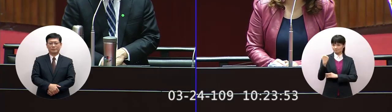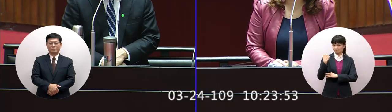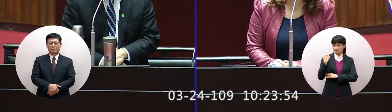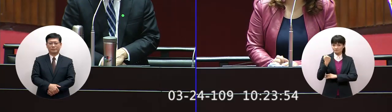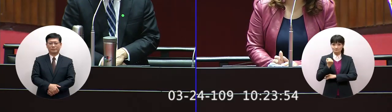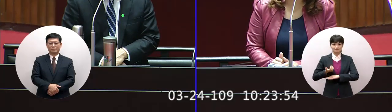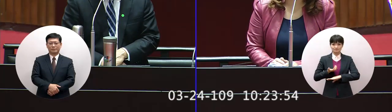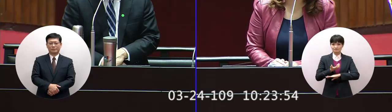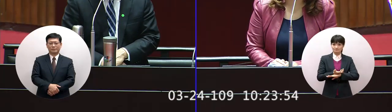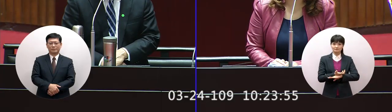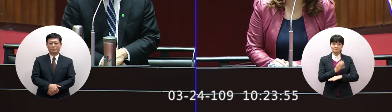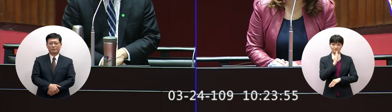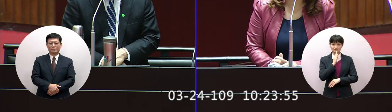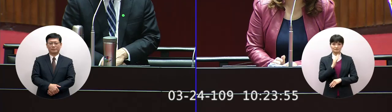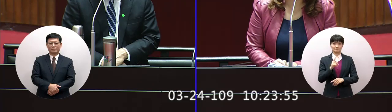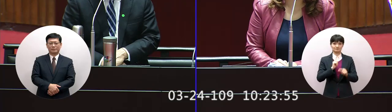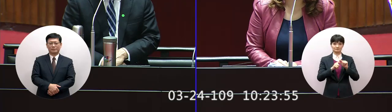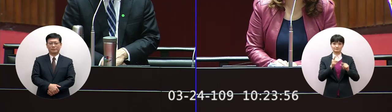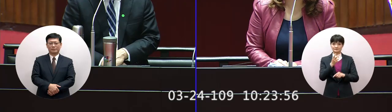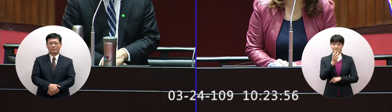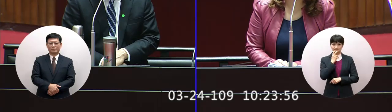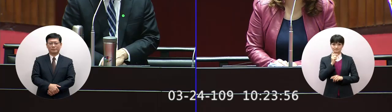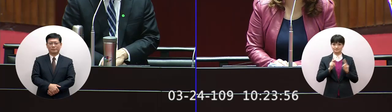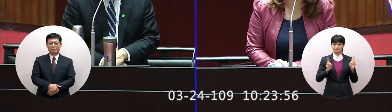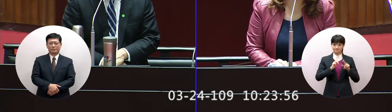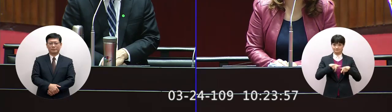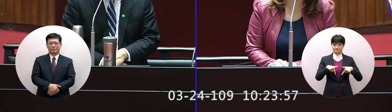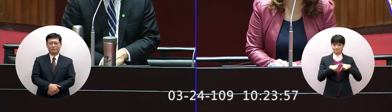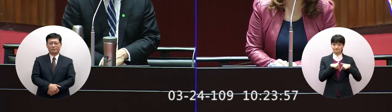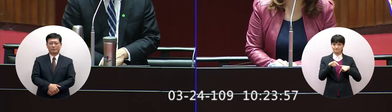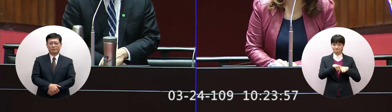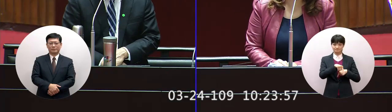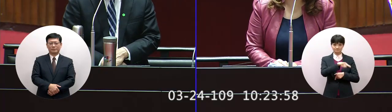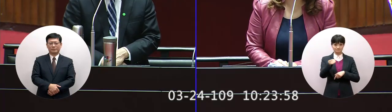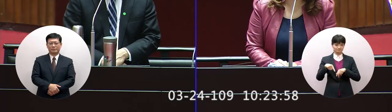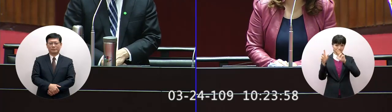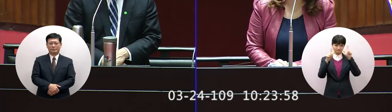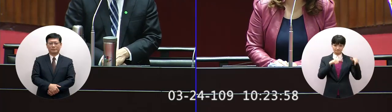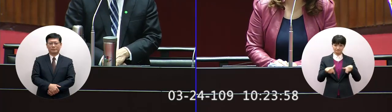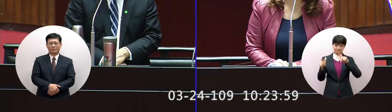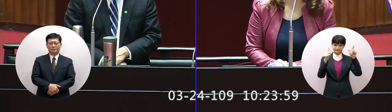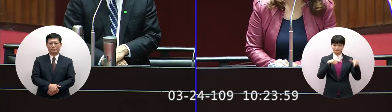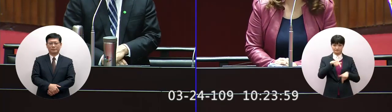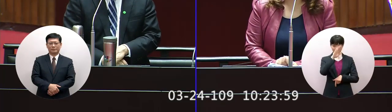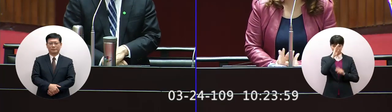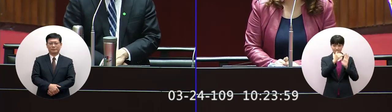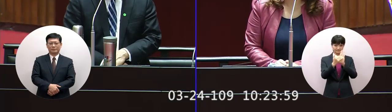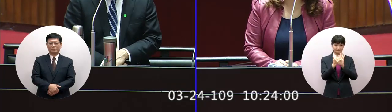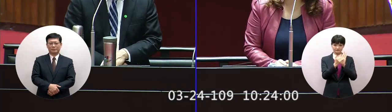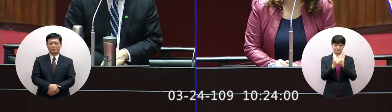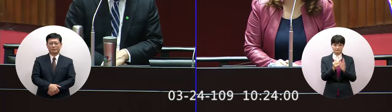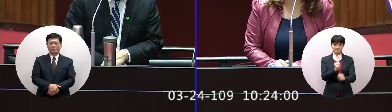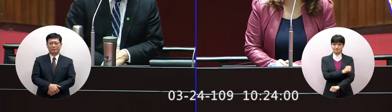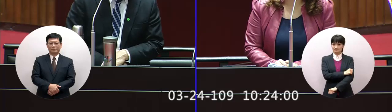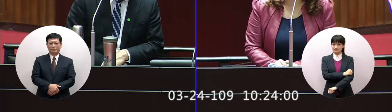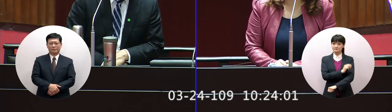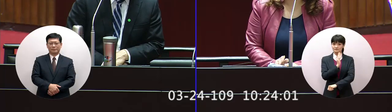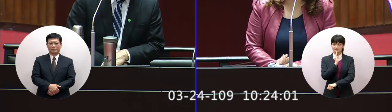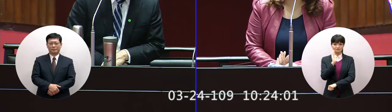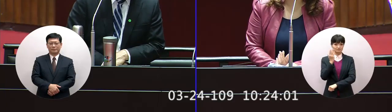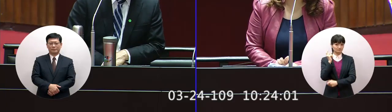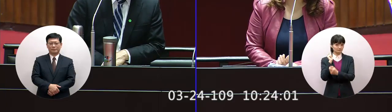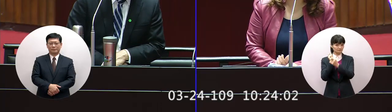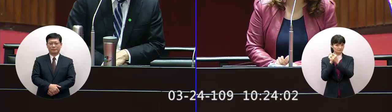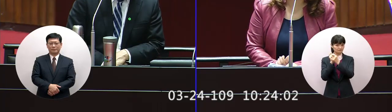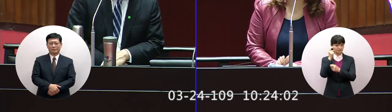尤其是我们中央疫情中心是不眠不休的在做防守，可是我们可以发现说，最近这几天呢，